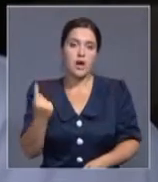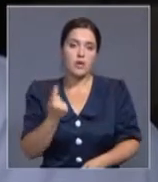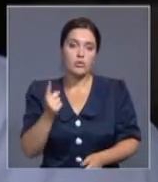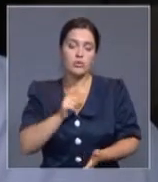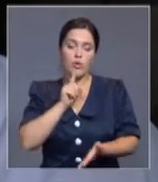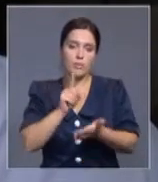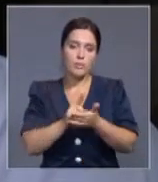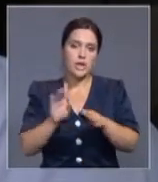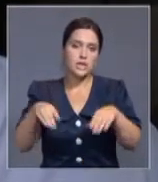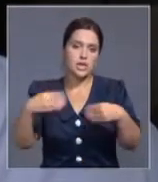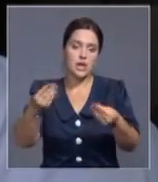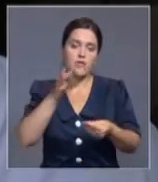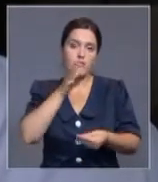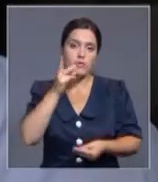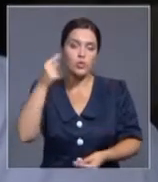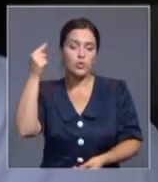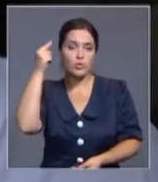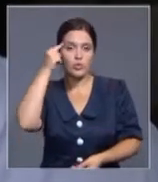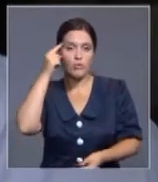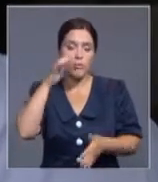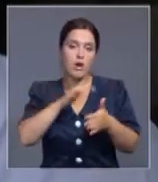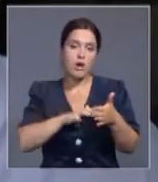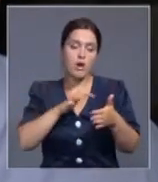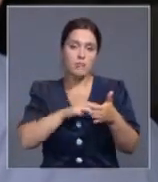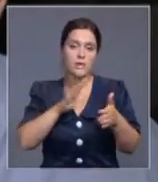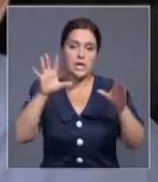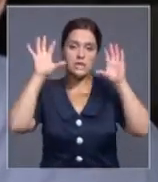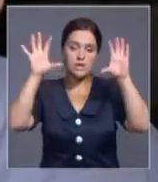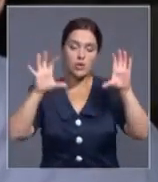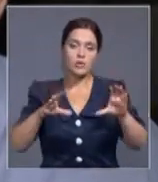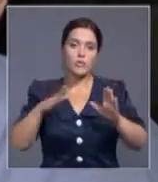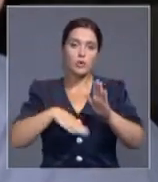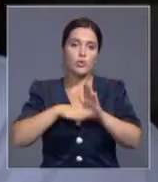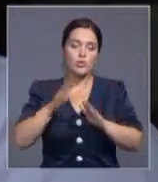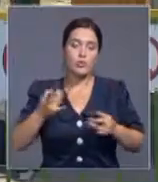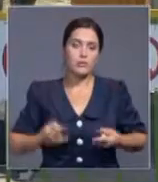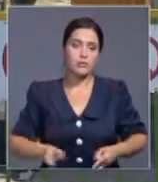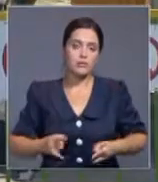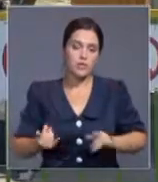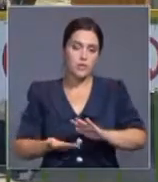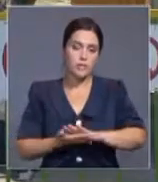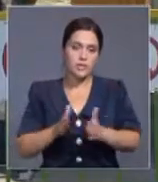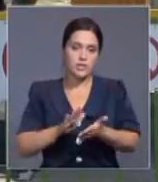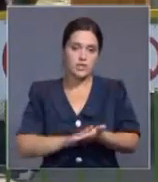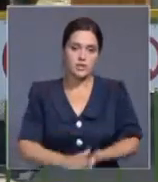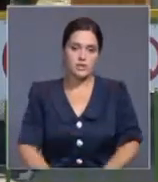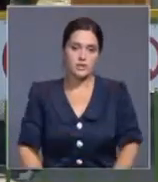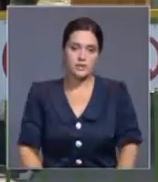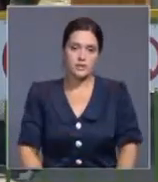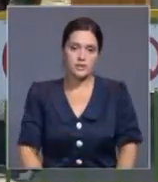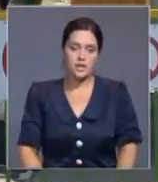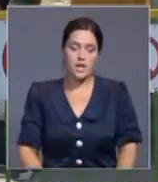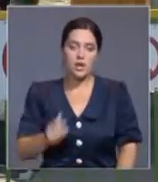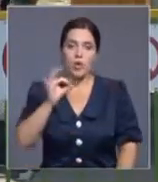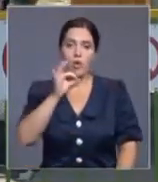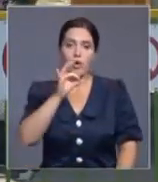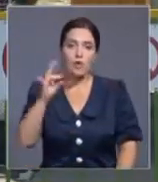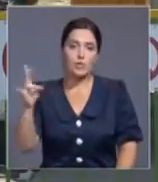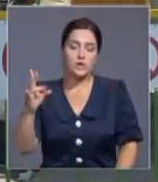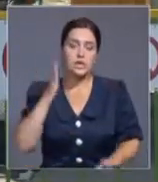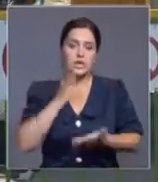Обязательно нужно дать время на раздумье. Этот закон призван улучшить демографическую ситуацию. Согласно исследованиям ООН, самый